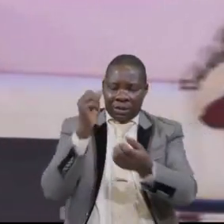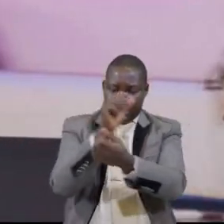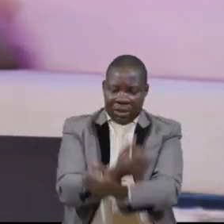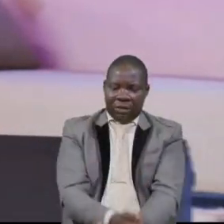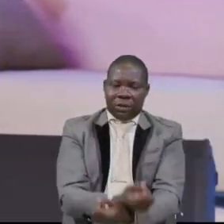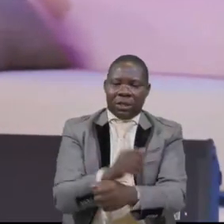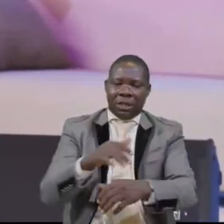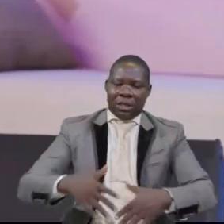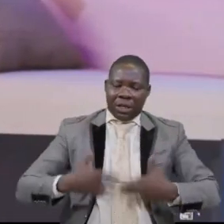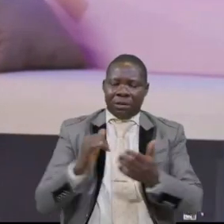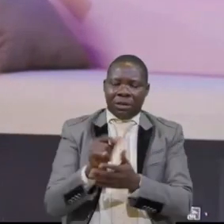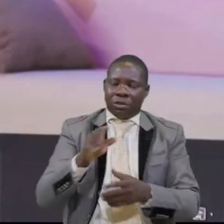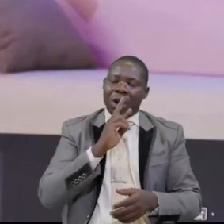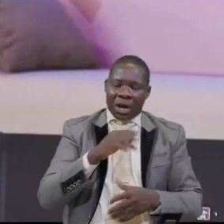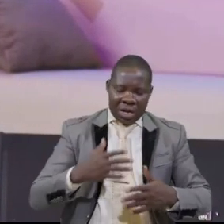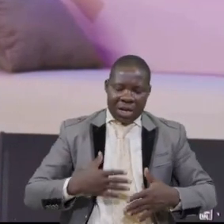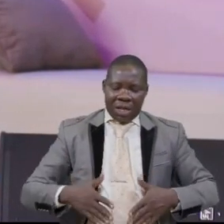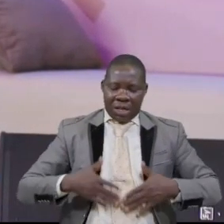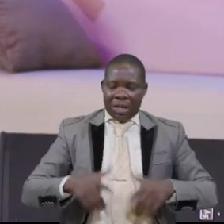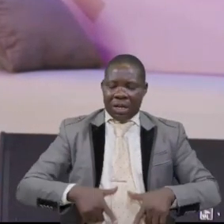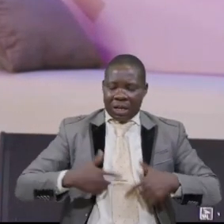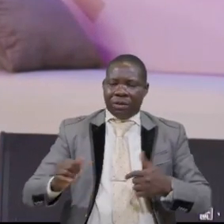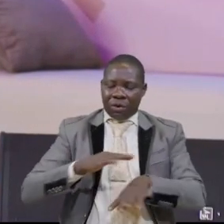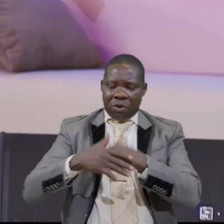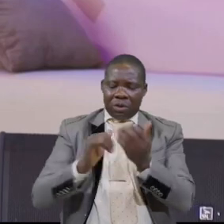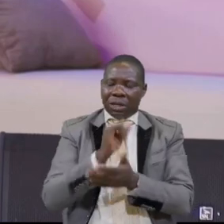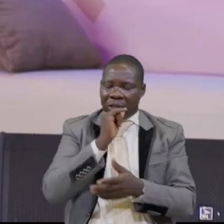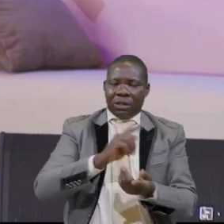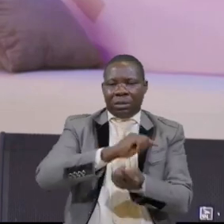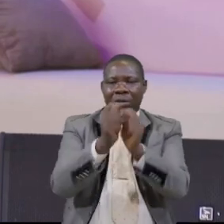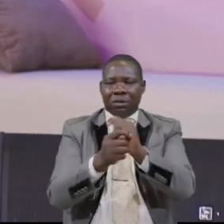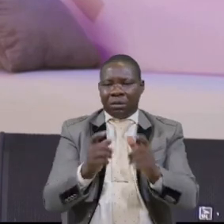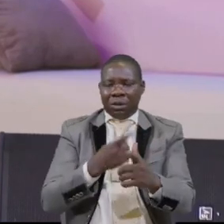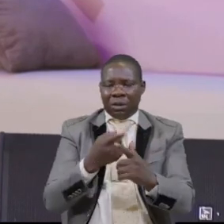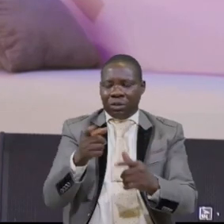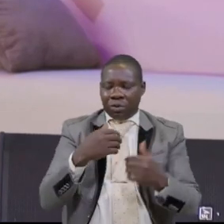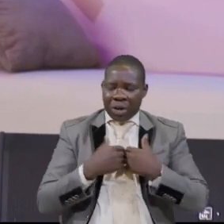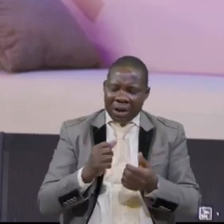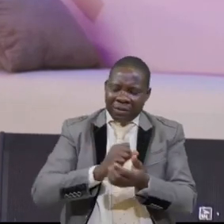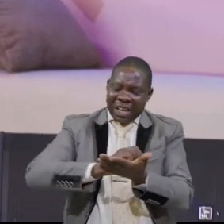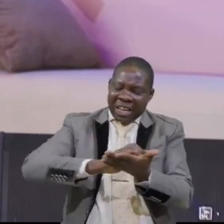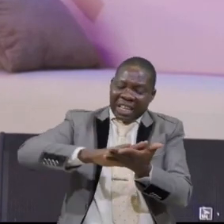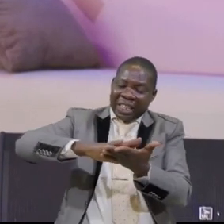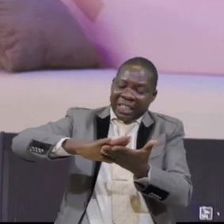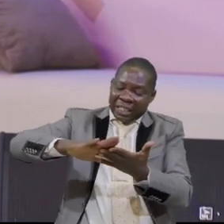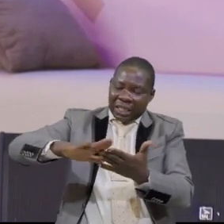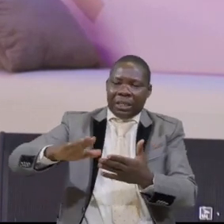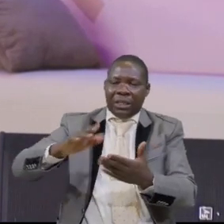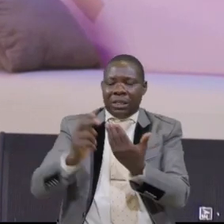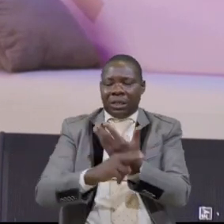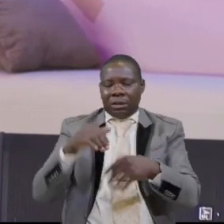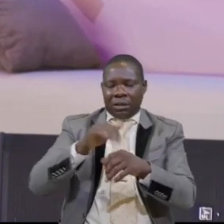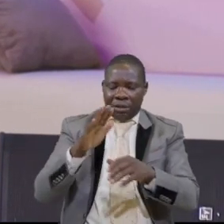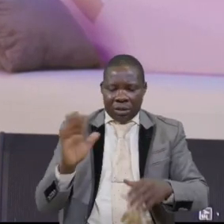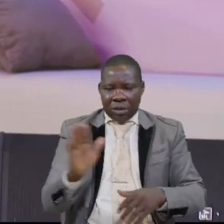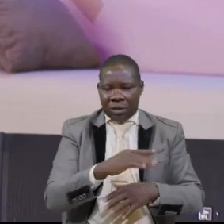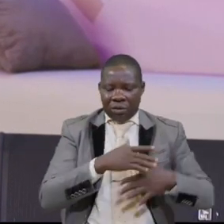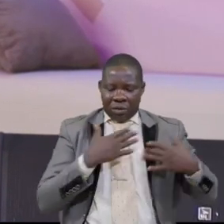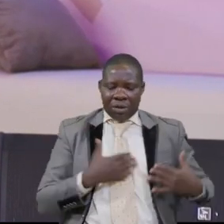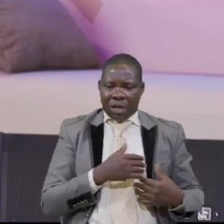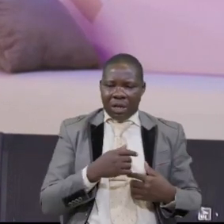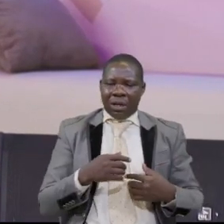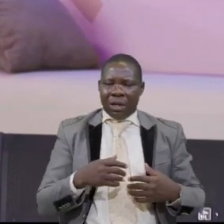vie défait, vaincu, que tu menais, tout ça a transformé, maintenant tu as la transparence dans ta vie? Tu ouvres tes fenêtres,